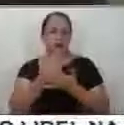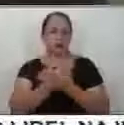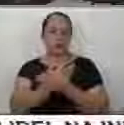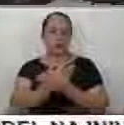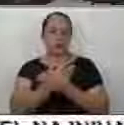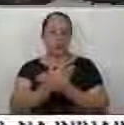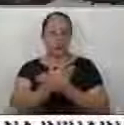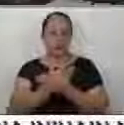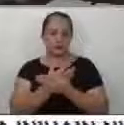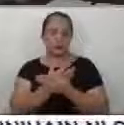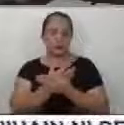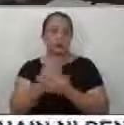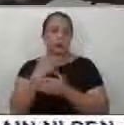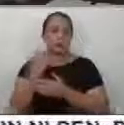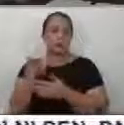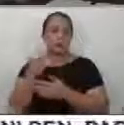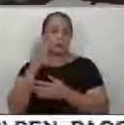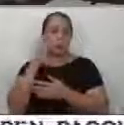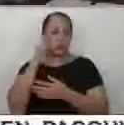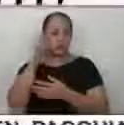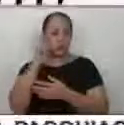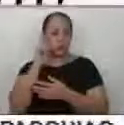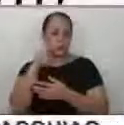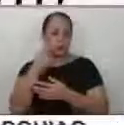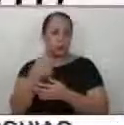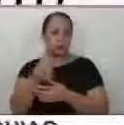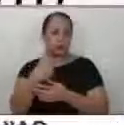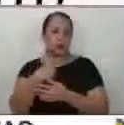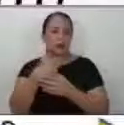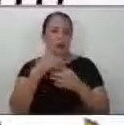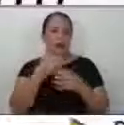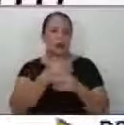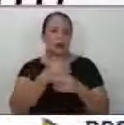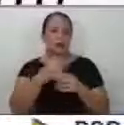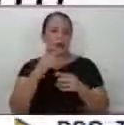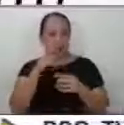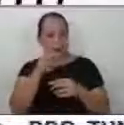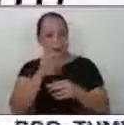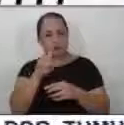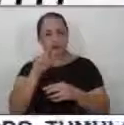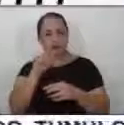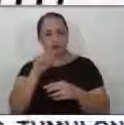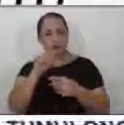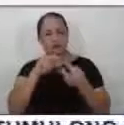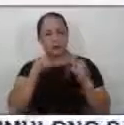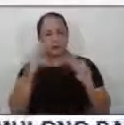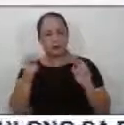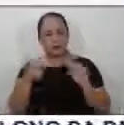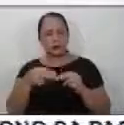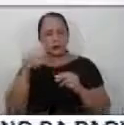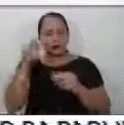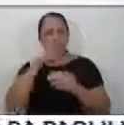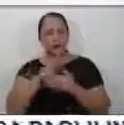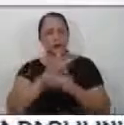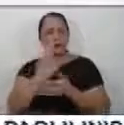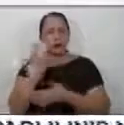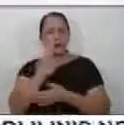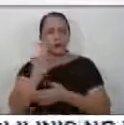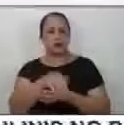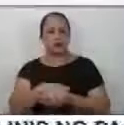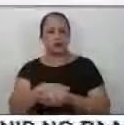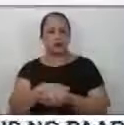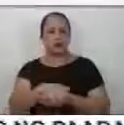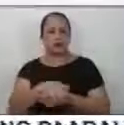mainam-aniya na gawing granular ang lockdown sa halip na buong probinsya. Ayon naman kay WHO Country Representative Dr. Rabindra Abesingha, hindi